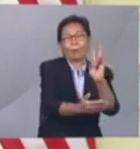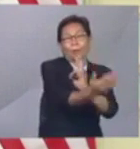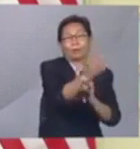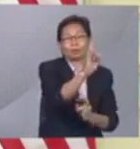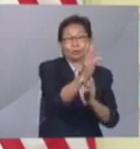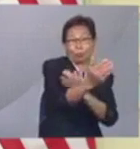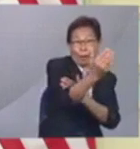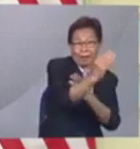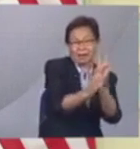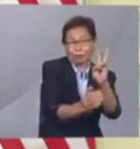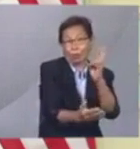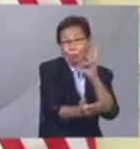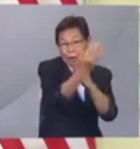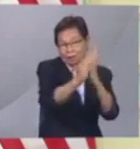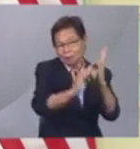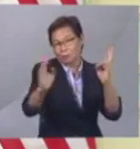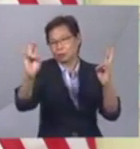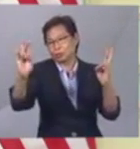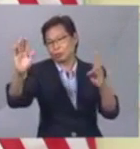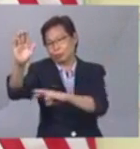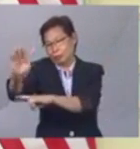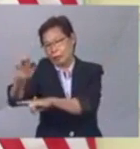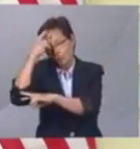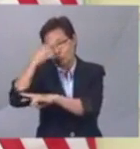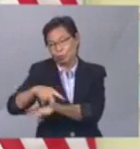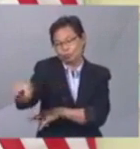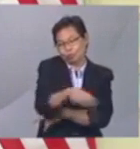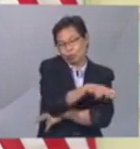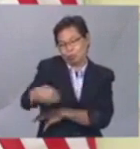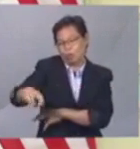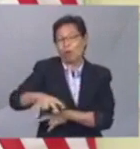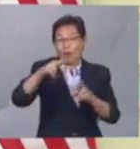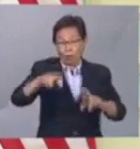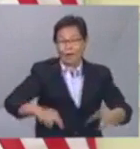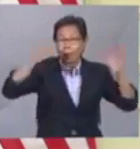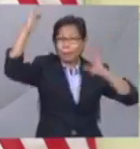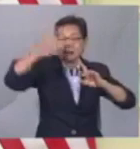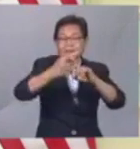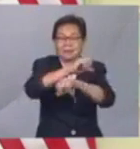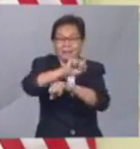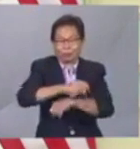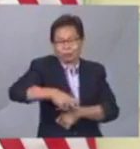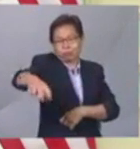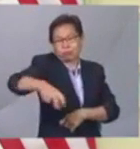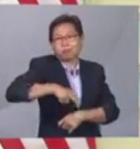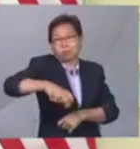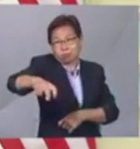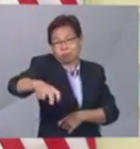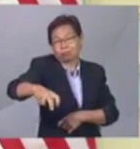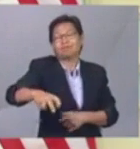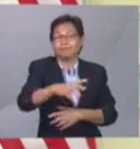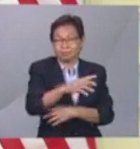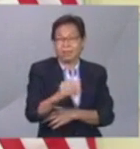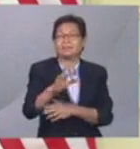7 petang bagi pergerakan masuk rakyat Malaysia daripada Singapura. Ianya